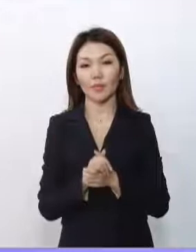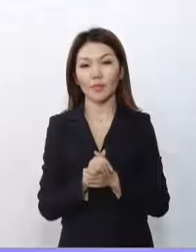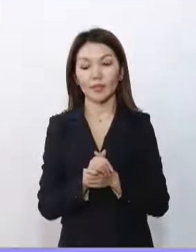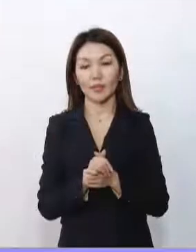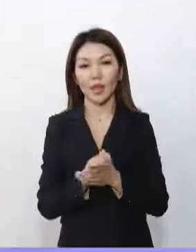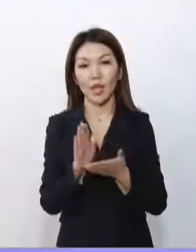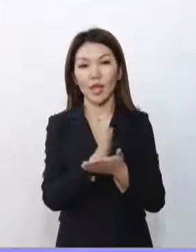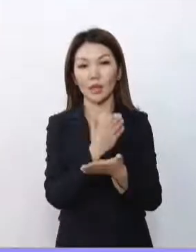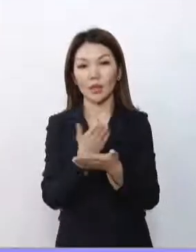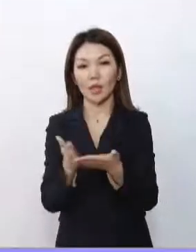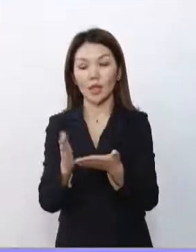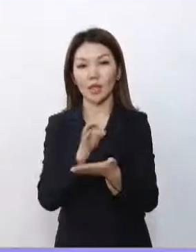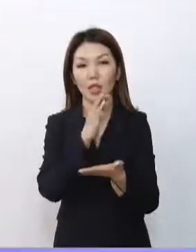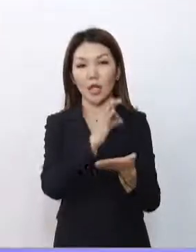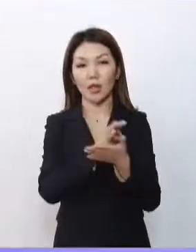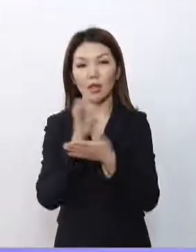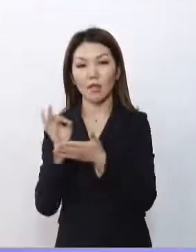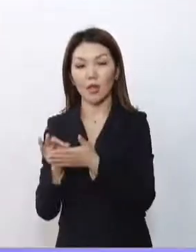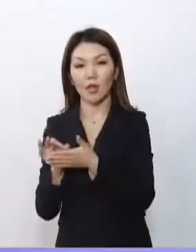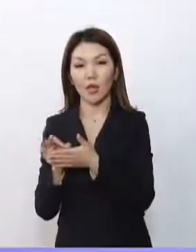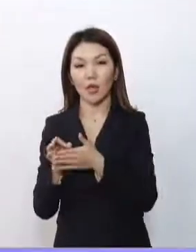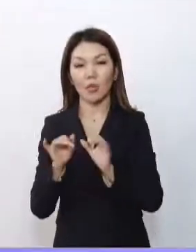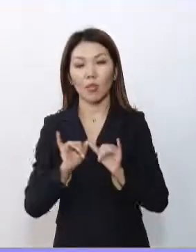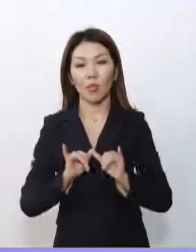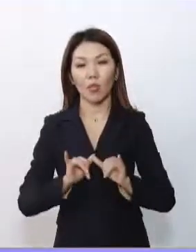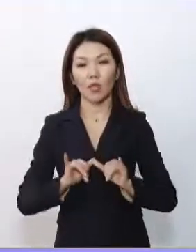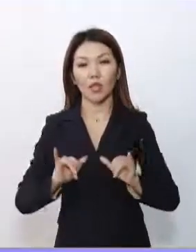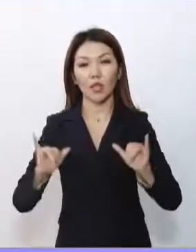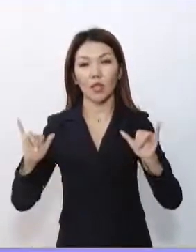распределите ответы по возрастанию